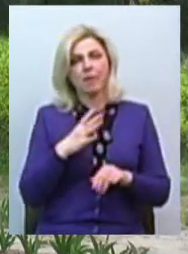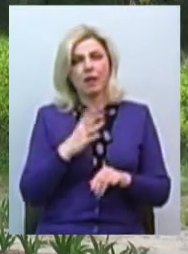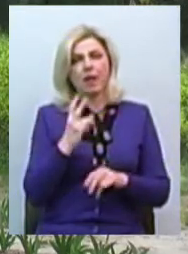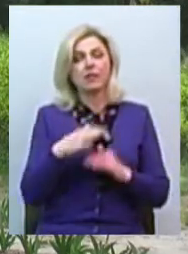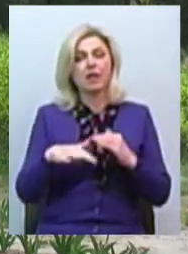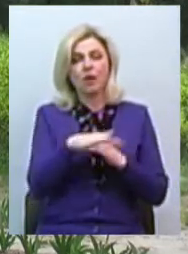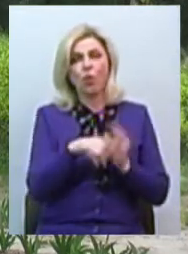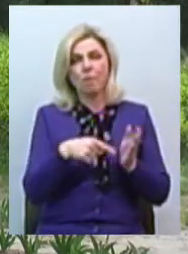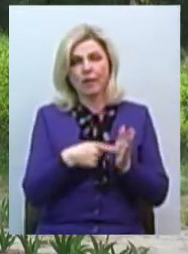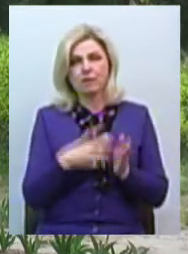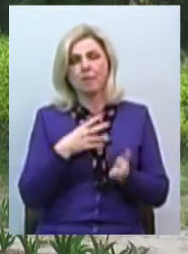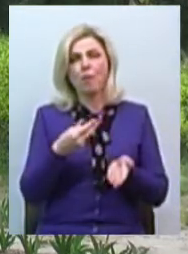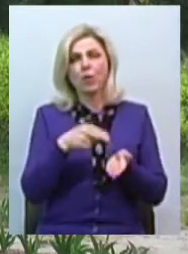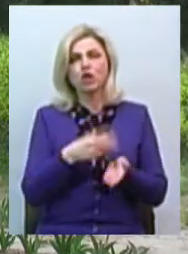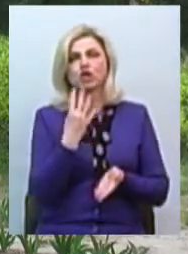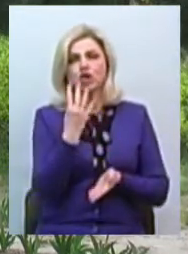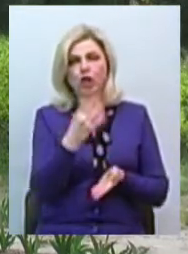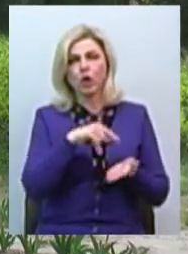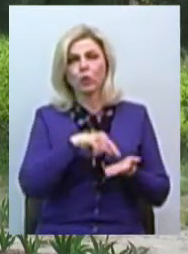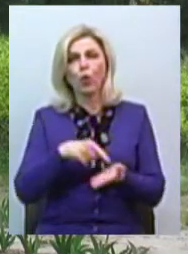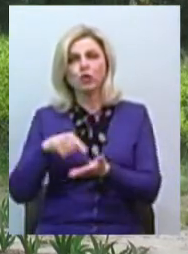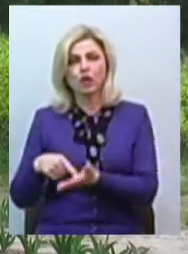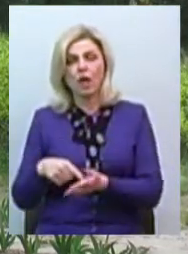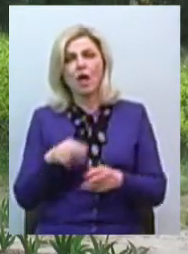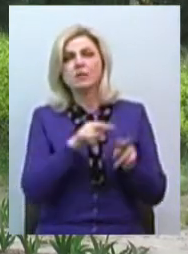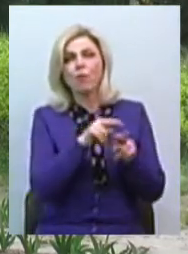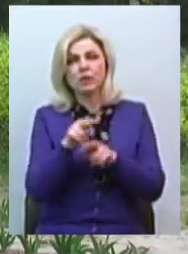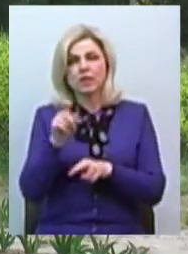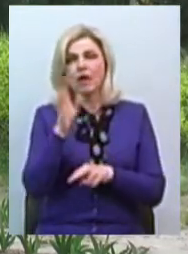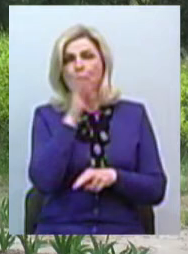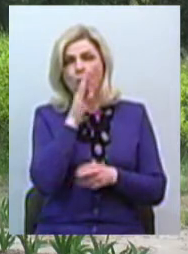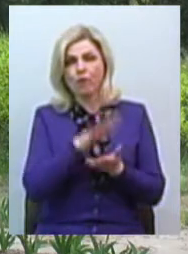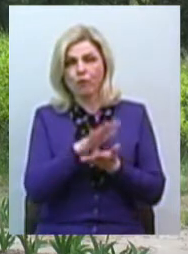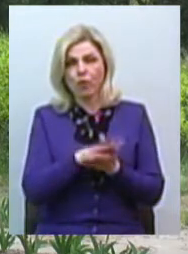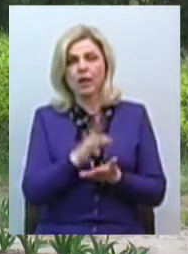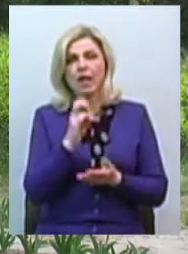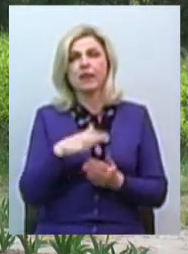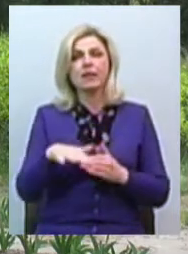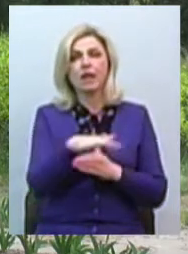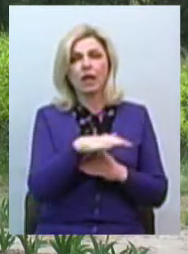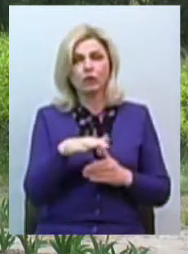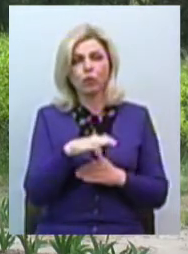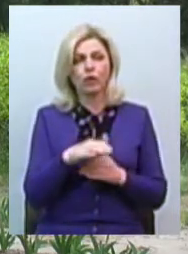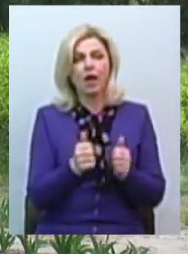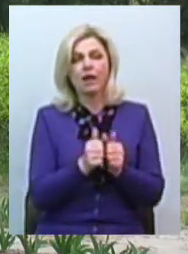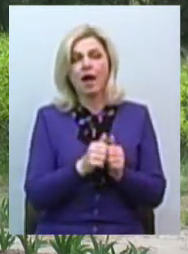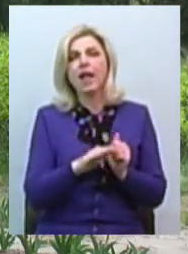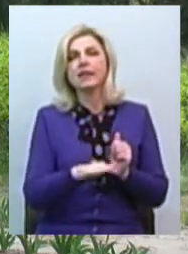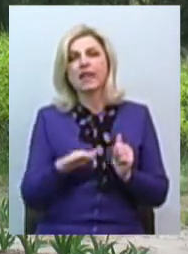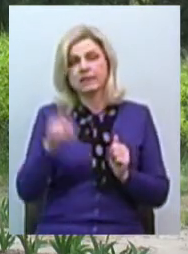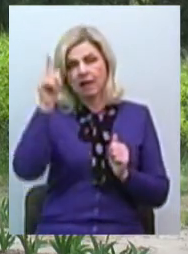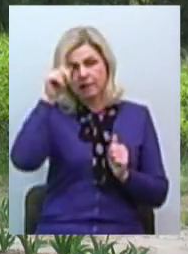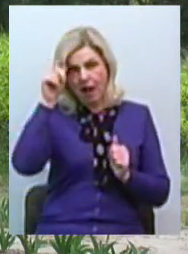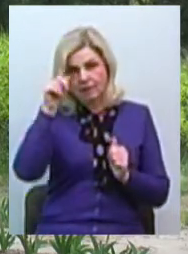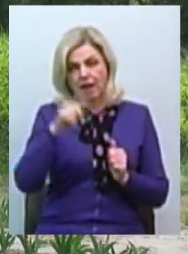міста 4 пункти спостереження за забрудненням повітря. Це на території обсерваторії, біля дитячого містечка